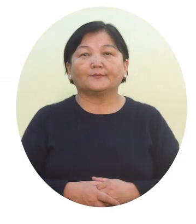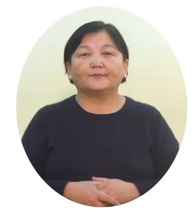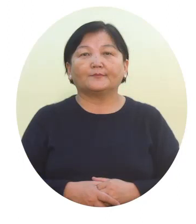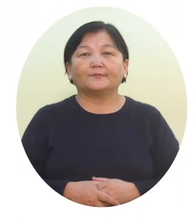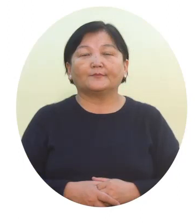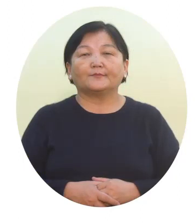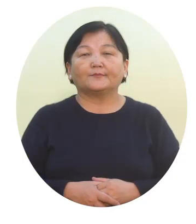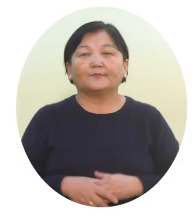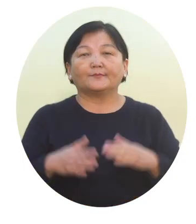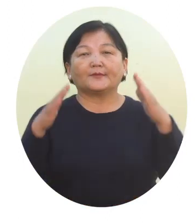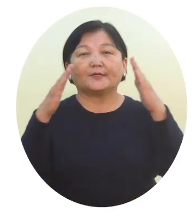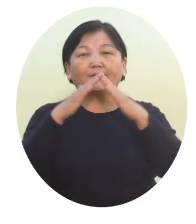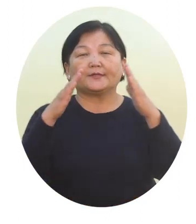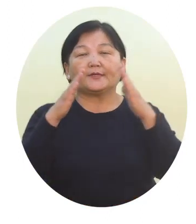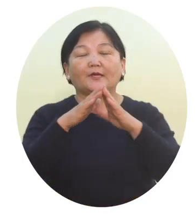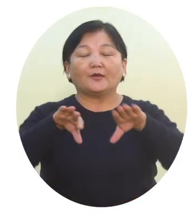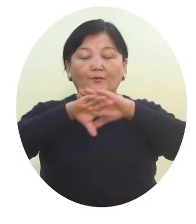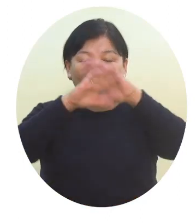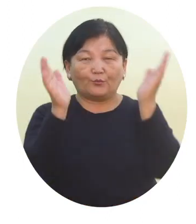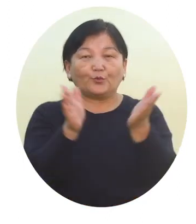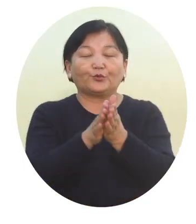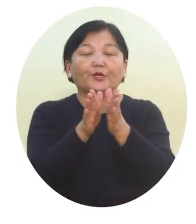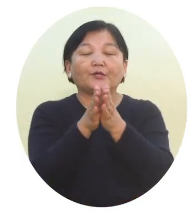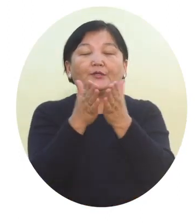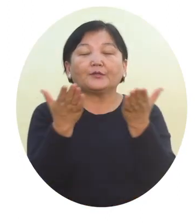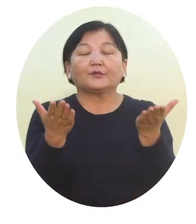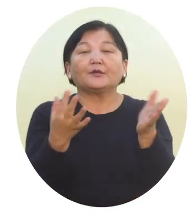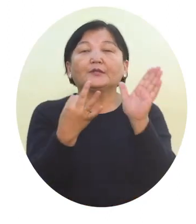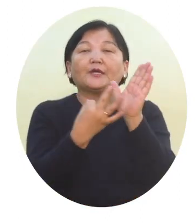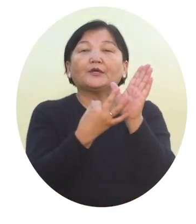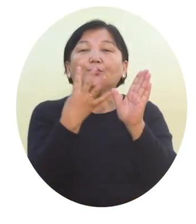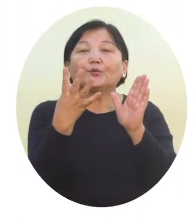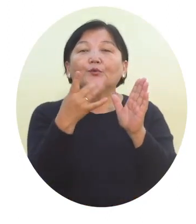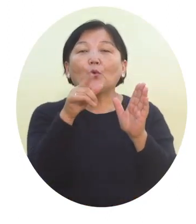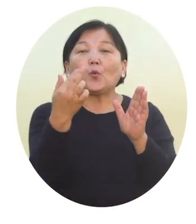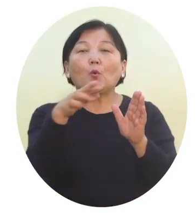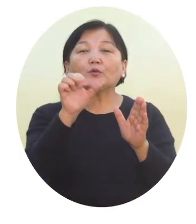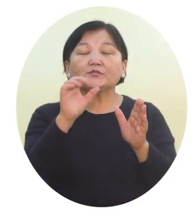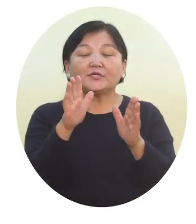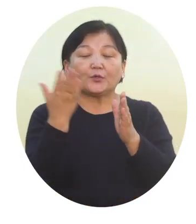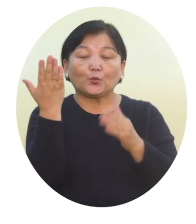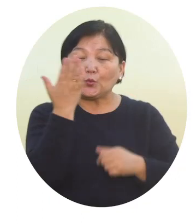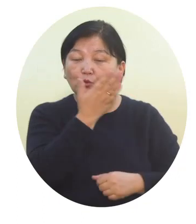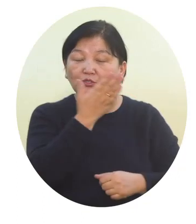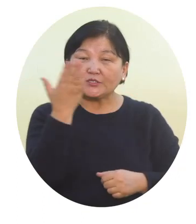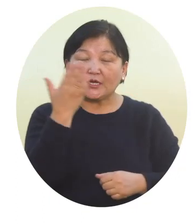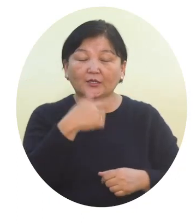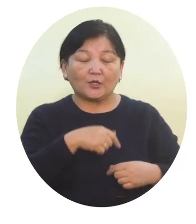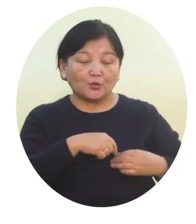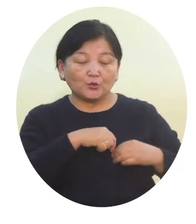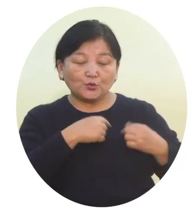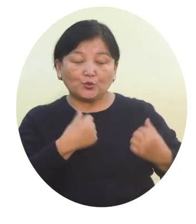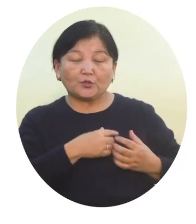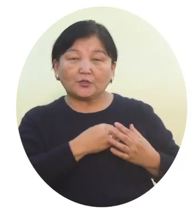За гэртээ бүгдээрээ сургачхийн 84-р хуудсыг уншаад за